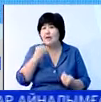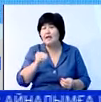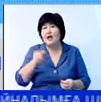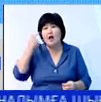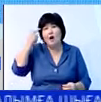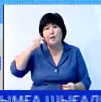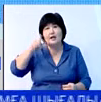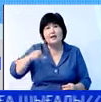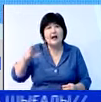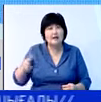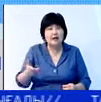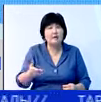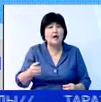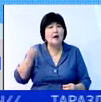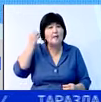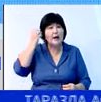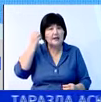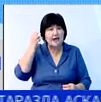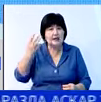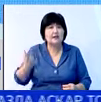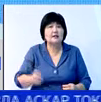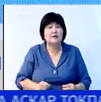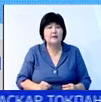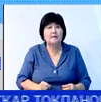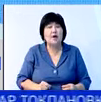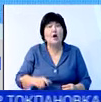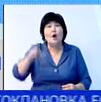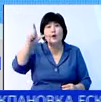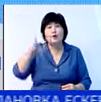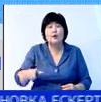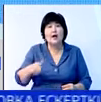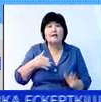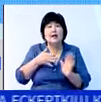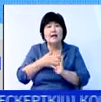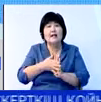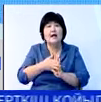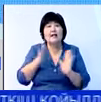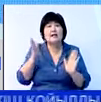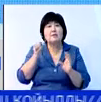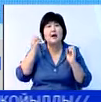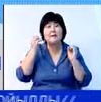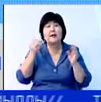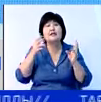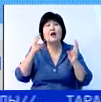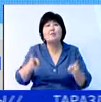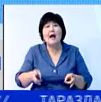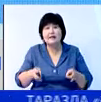білімдар адамға тән парасаттылықты, тұлғасынан табиғи мәдениетті кесіп тұратын